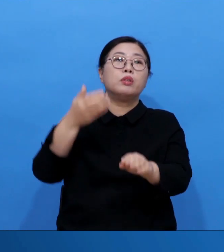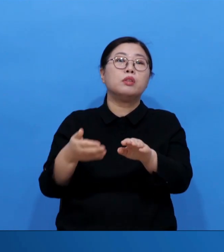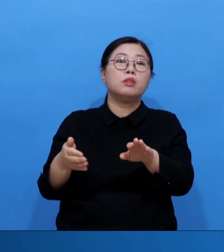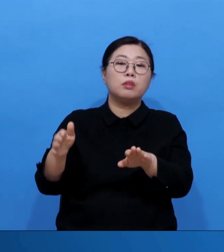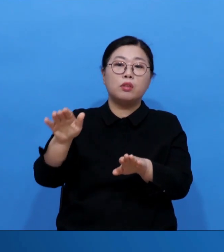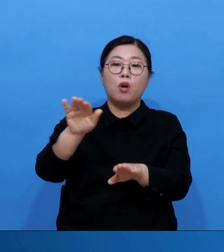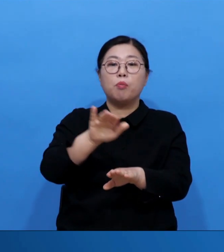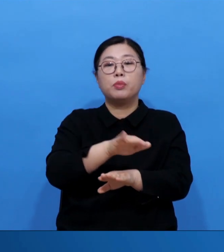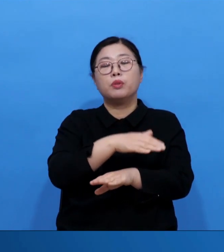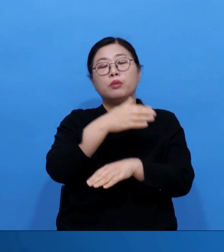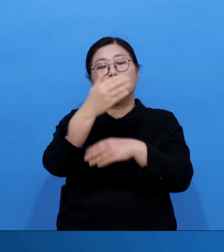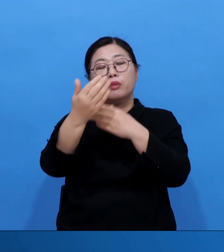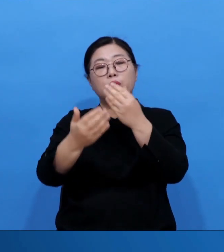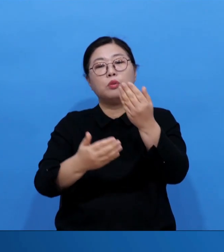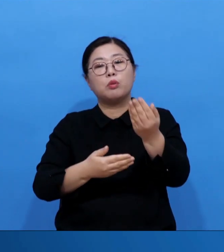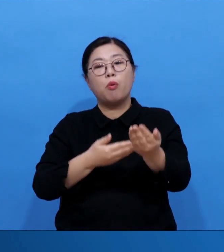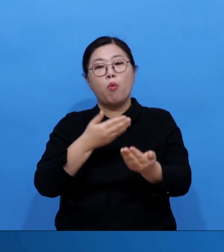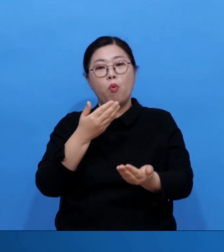영혼을